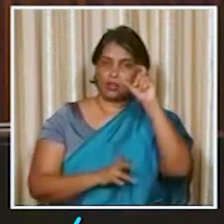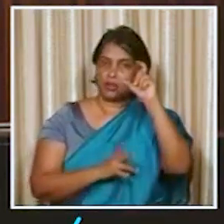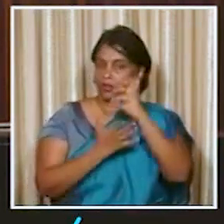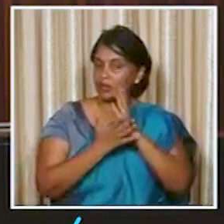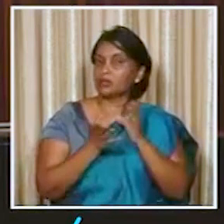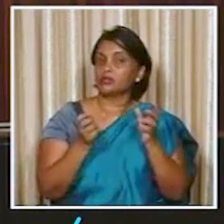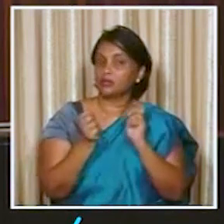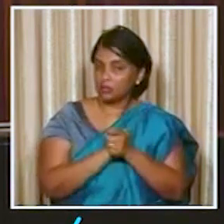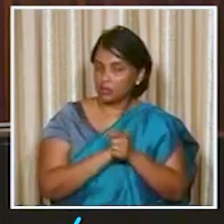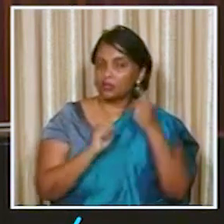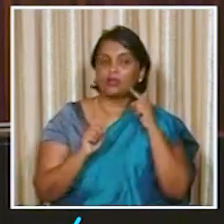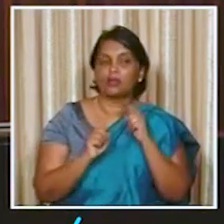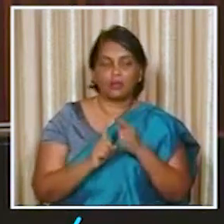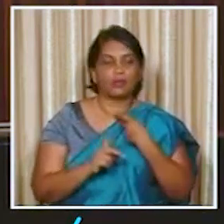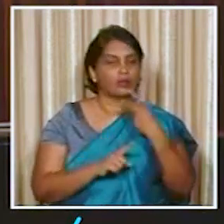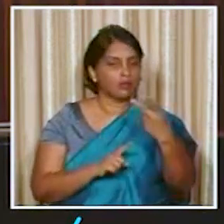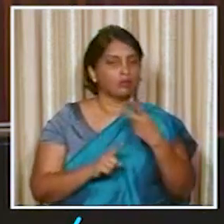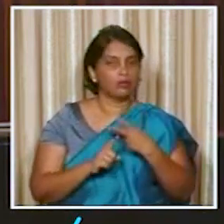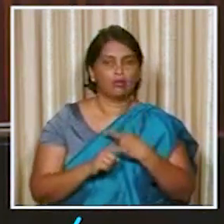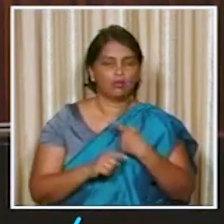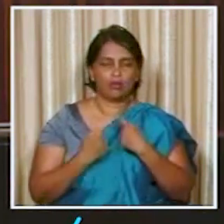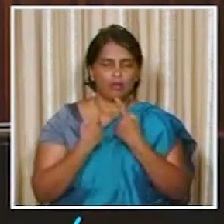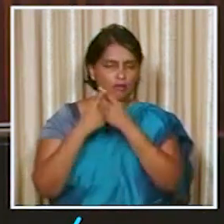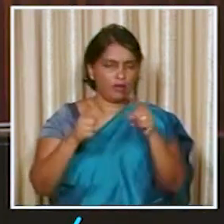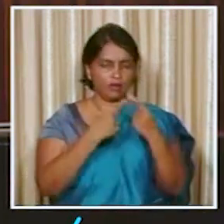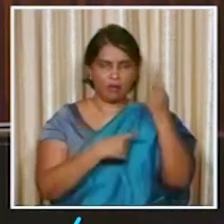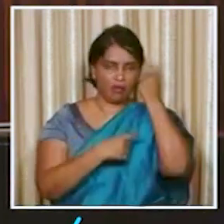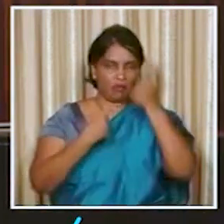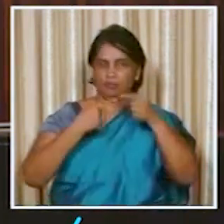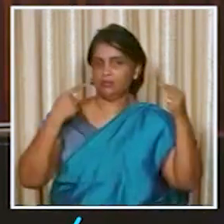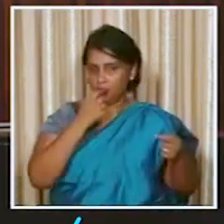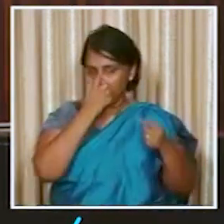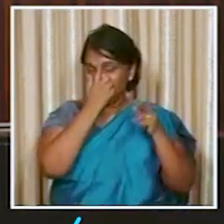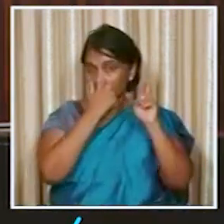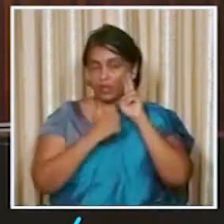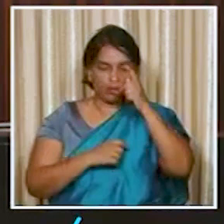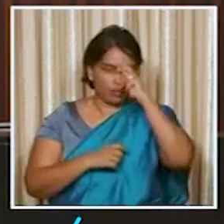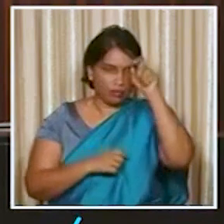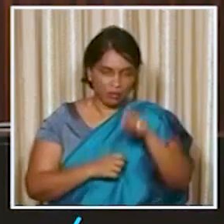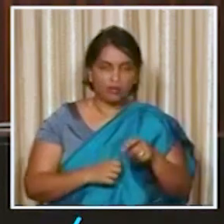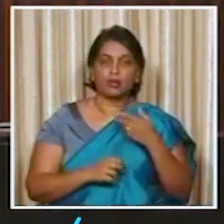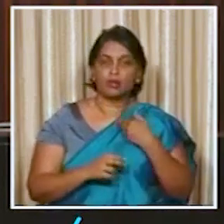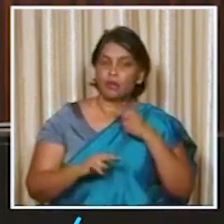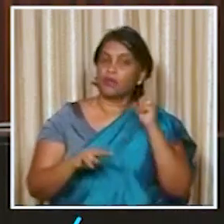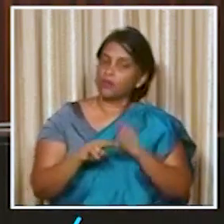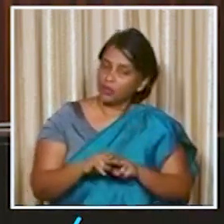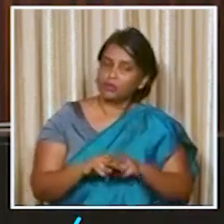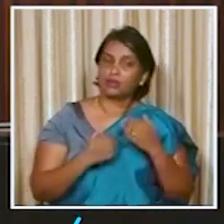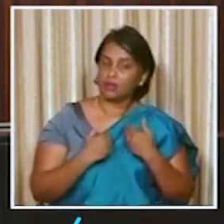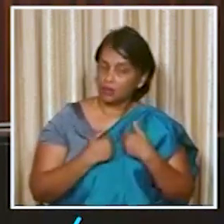ව්‍යවස්ථා සංශෝධනයේ ආරම්භය අප දෙදෙනා දැරුවේ සපුරා වෙනස් ස්ථාවරයන් දෙකකි. රනිල් වික්‍රමසිංහ මහතා මාගේ මිතුරෙකු වූද